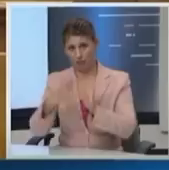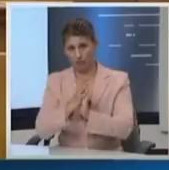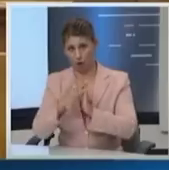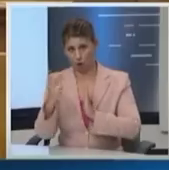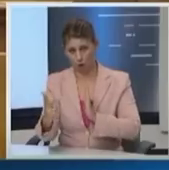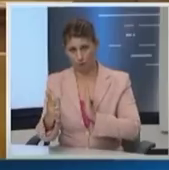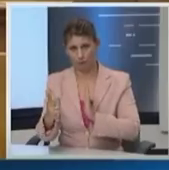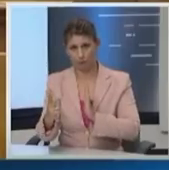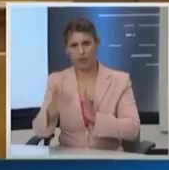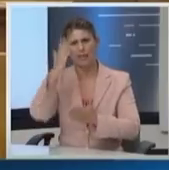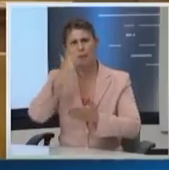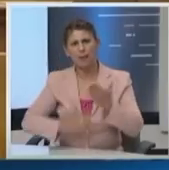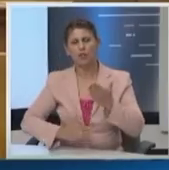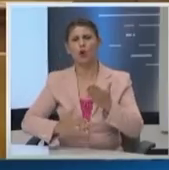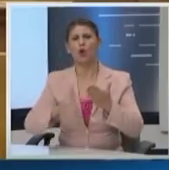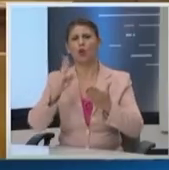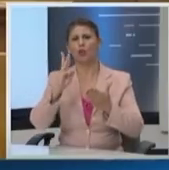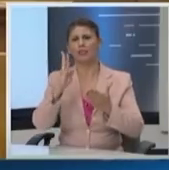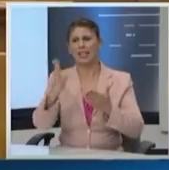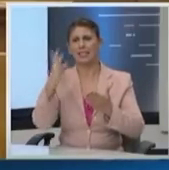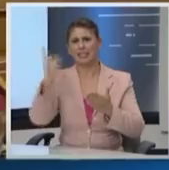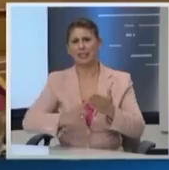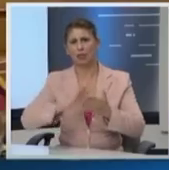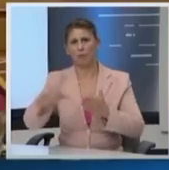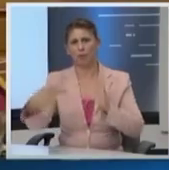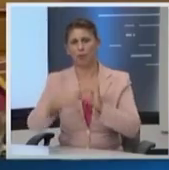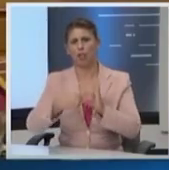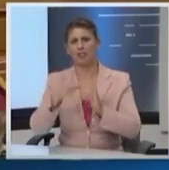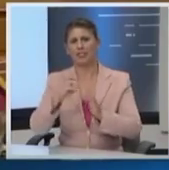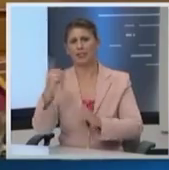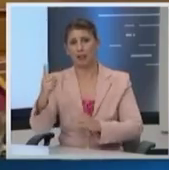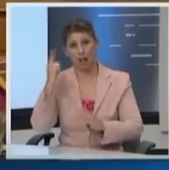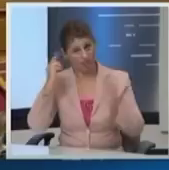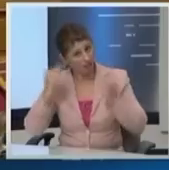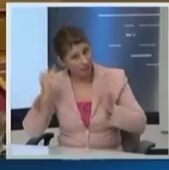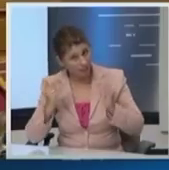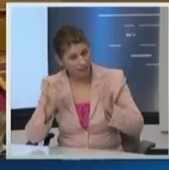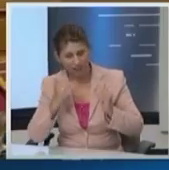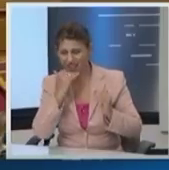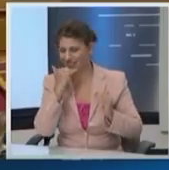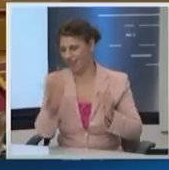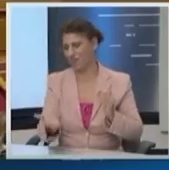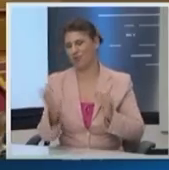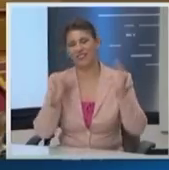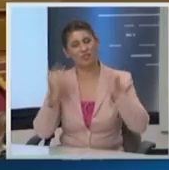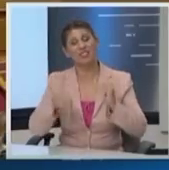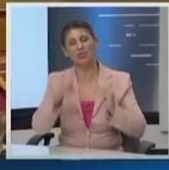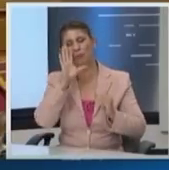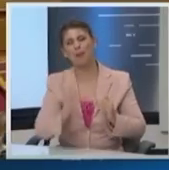και μέσω όρο 4% μέχρι το 31. Το αμφισβητείτε αυτό? Δεν μπορείτε να το αμφισβητήσετε για την